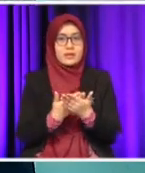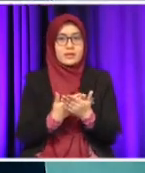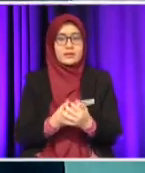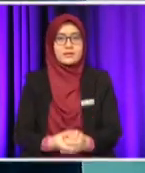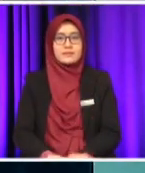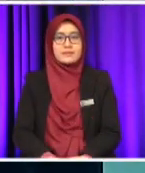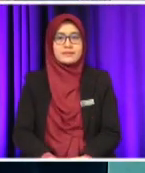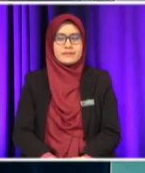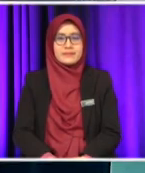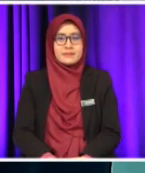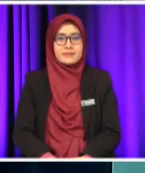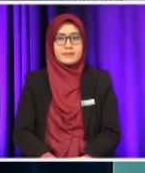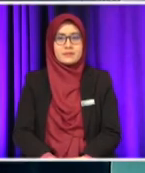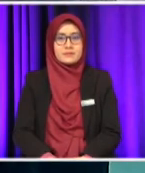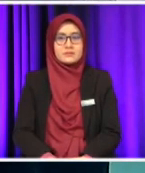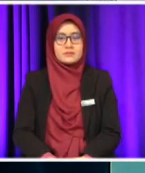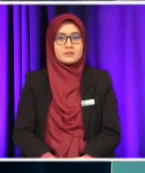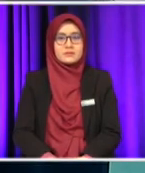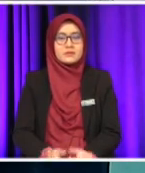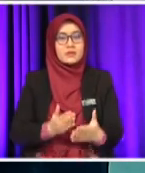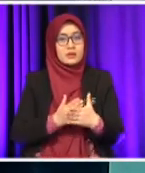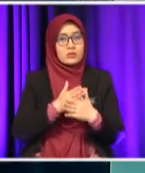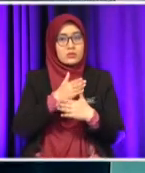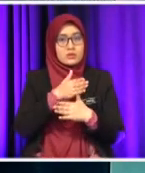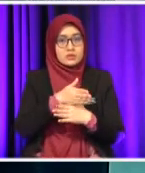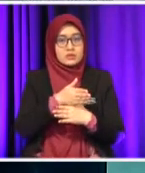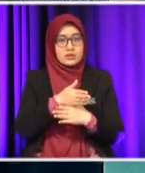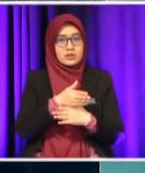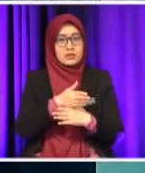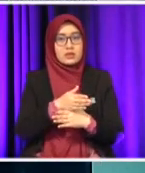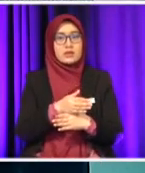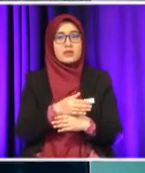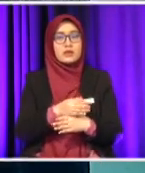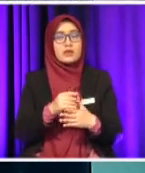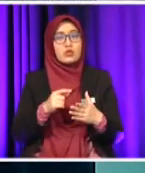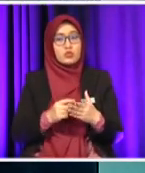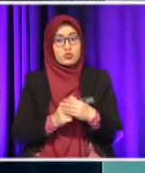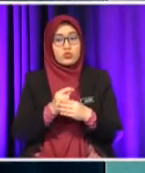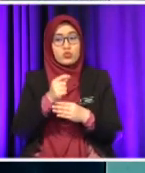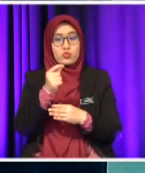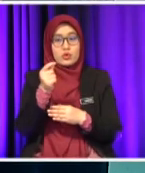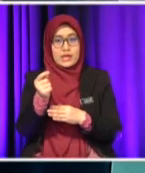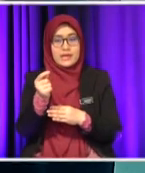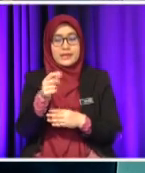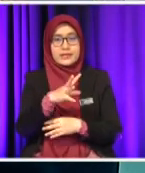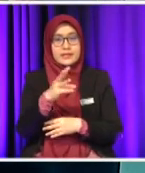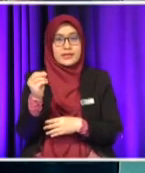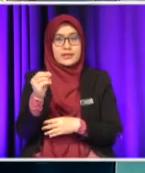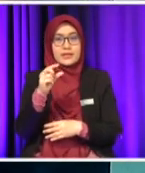pengurusan seterusnya adalah menuai menggrade dan juga membungkus